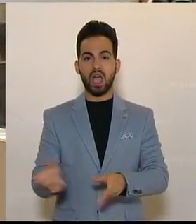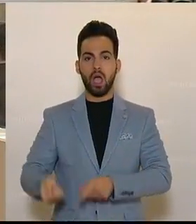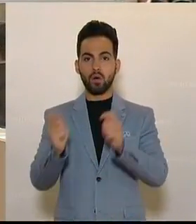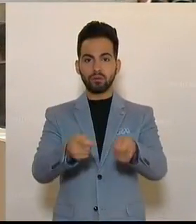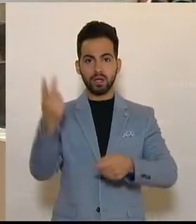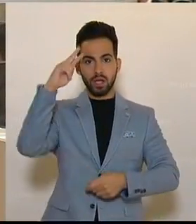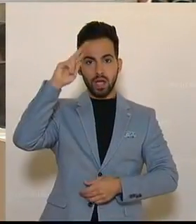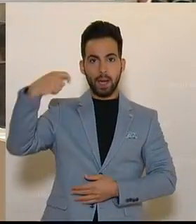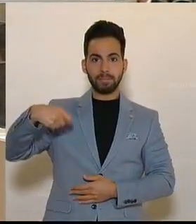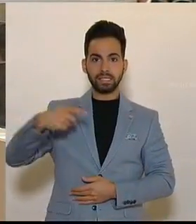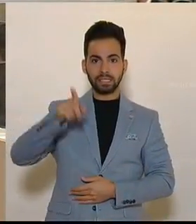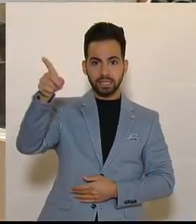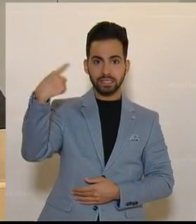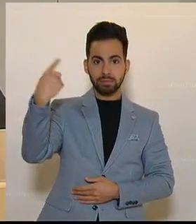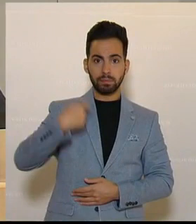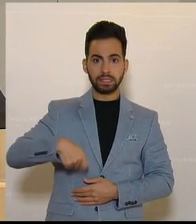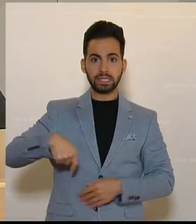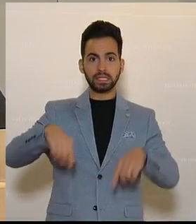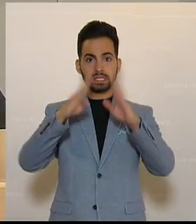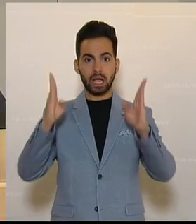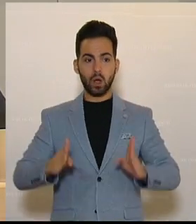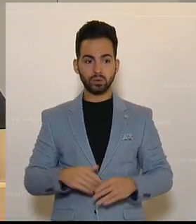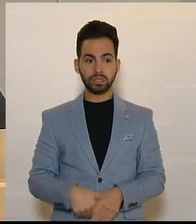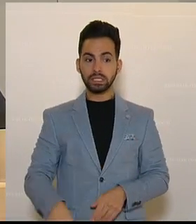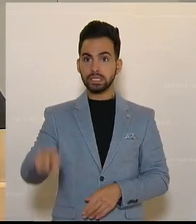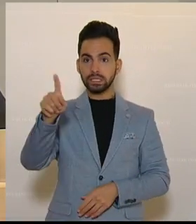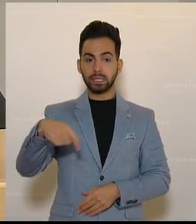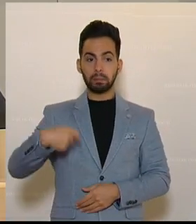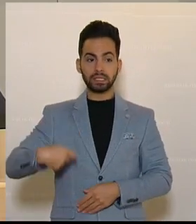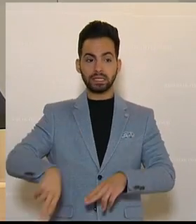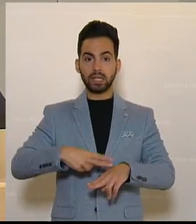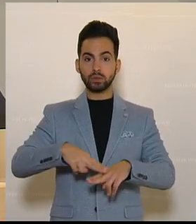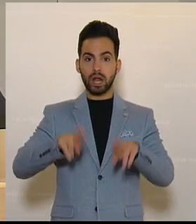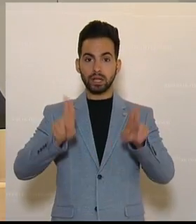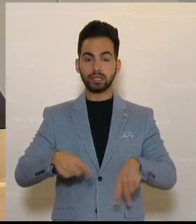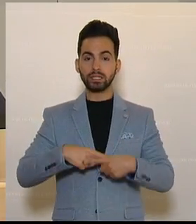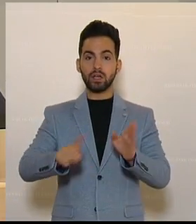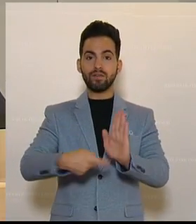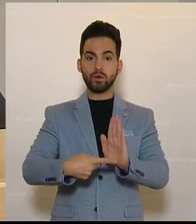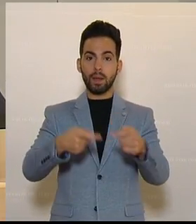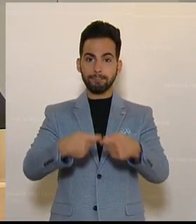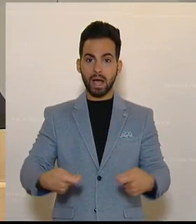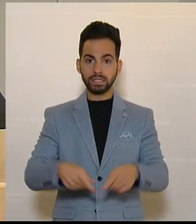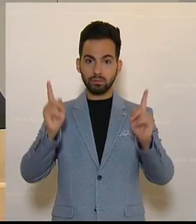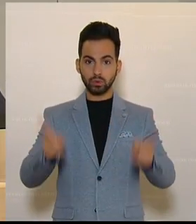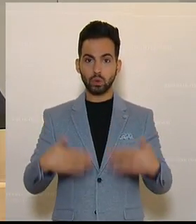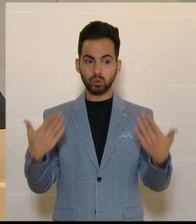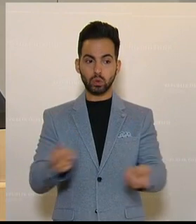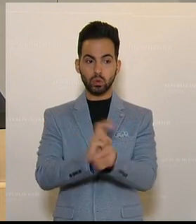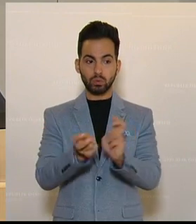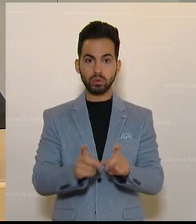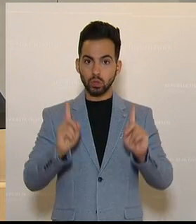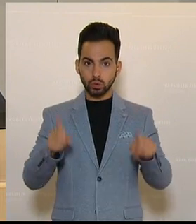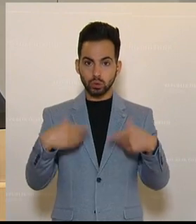Herr Präsident, Sie sind Präsident dieses Hauses, Sie sind Präsident des Nationalrats. Ich fordere Sie auf, Maßnahmen zu setzen, dass das hier so